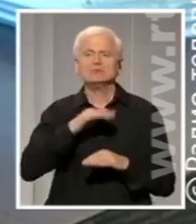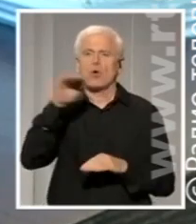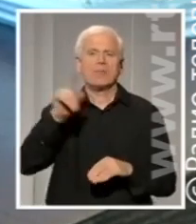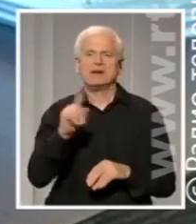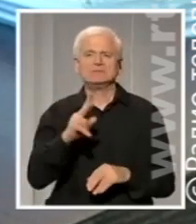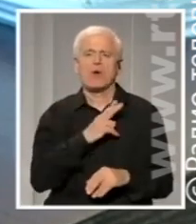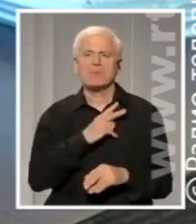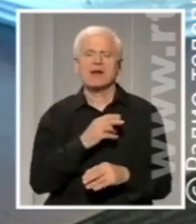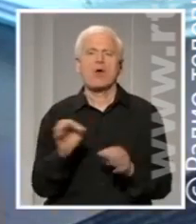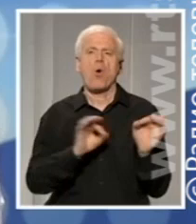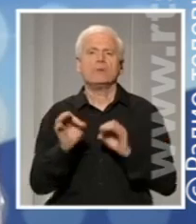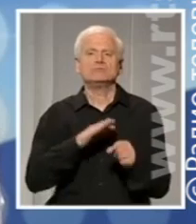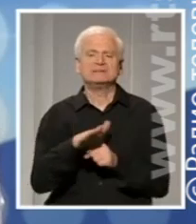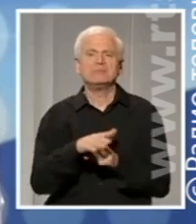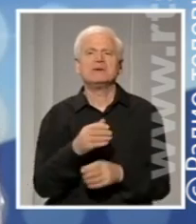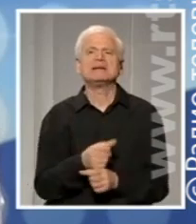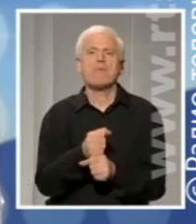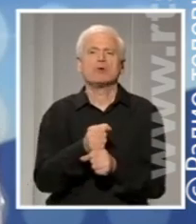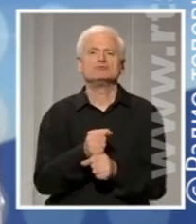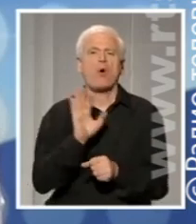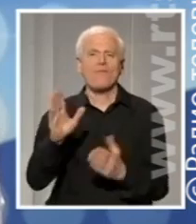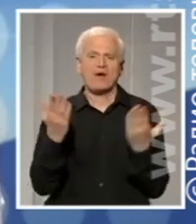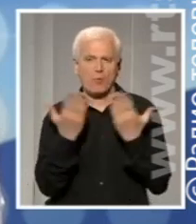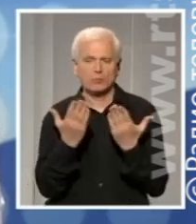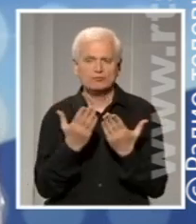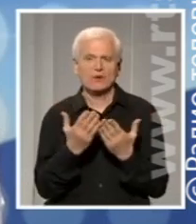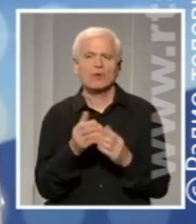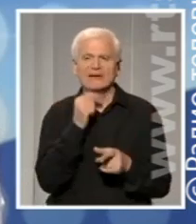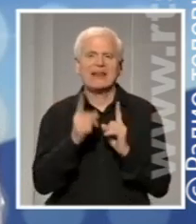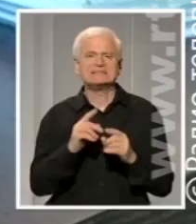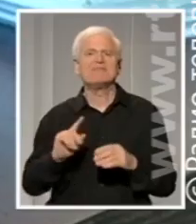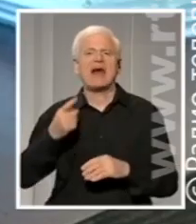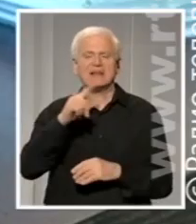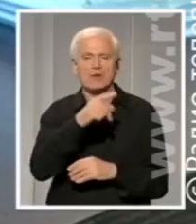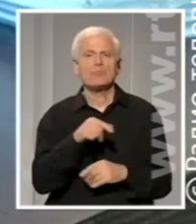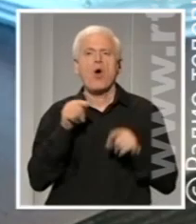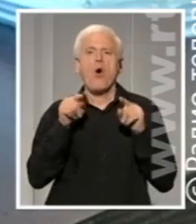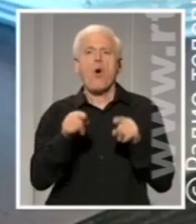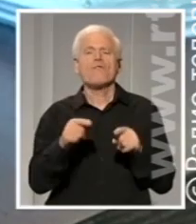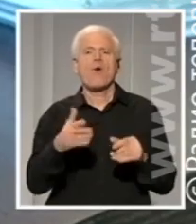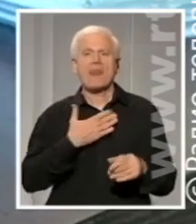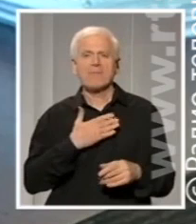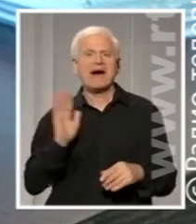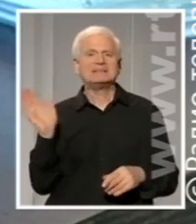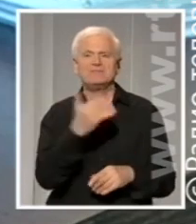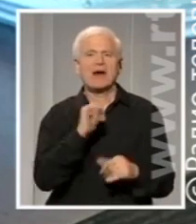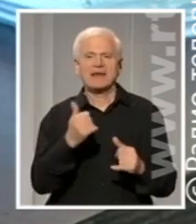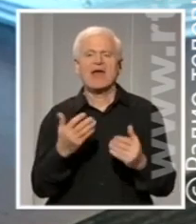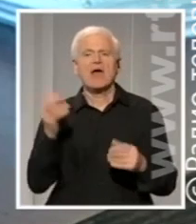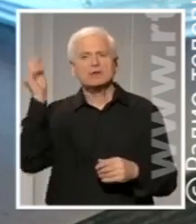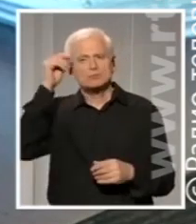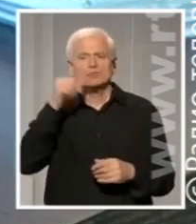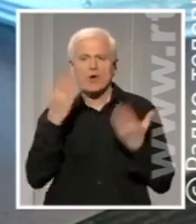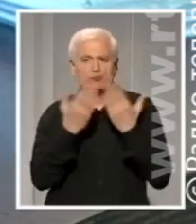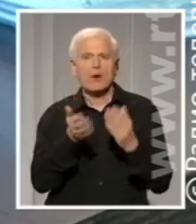imali obezbeđen sistem za podršku online učenju i nastavi. Ovo nam je svima škola za ubuduće i nadam